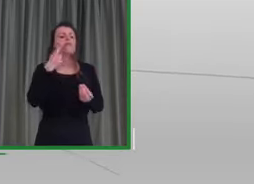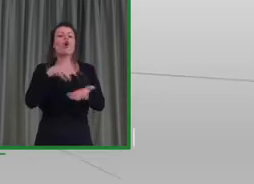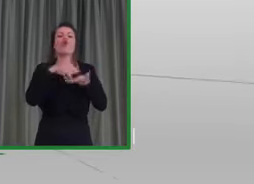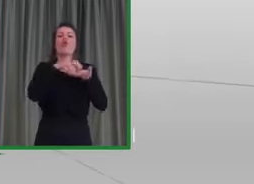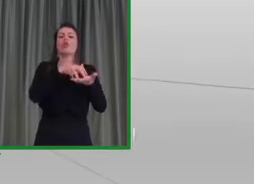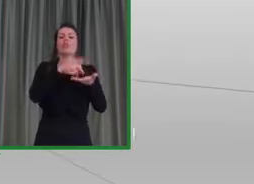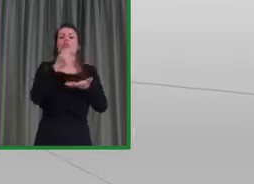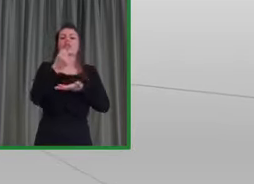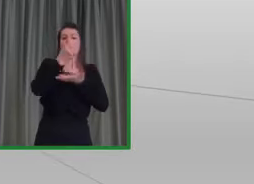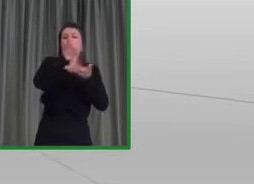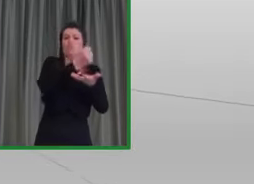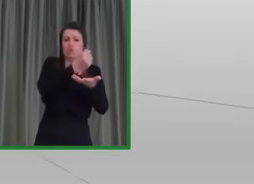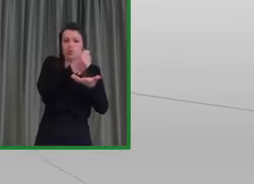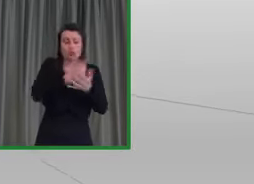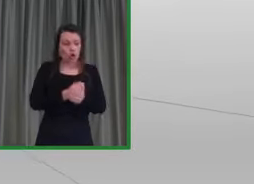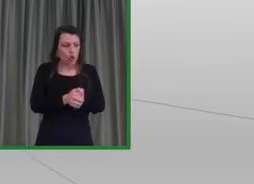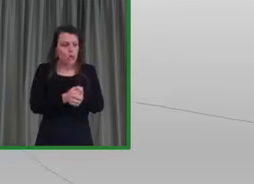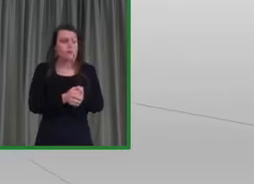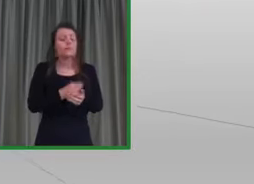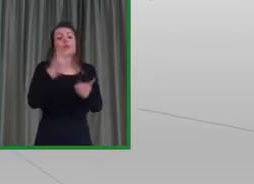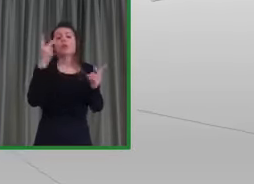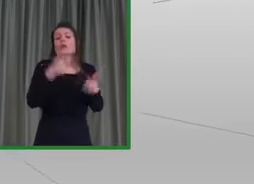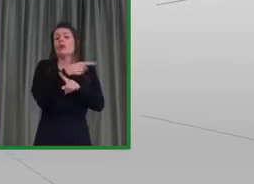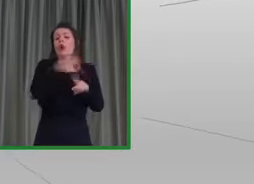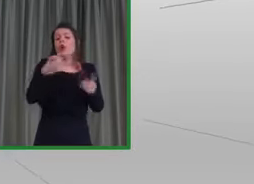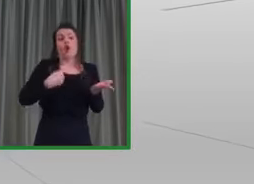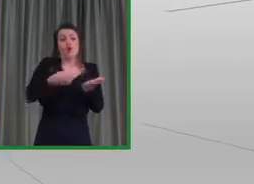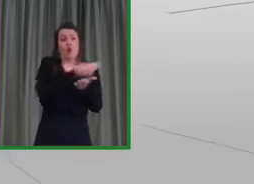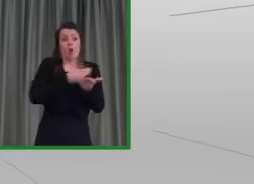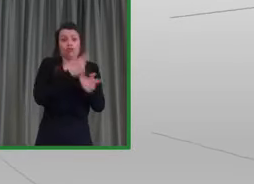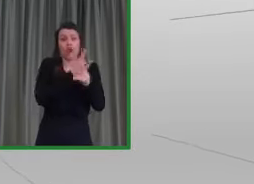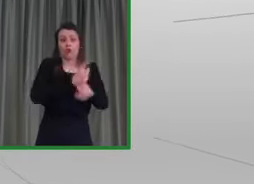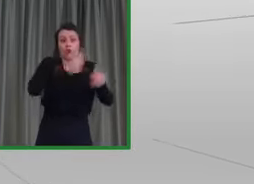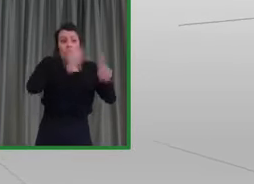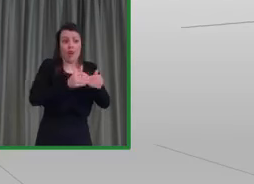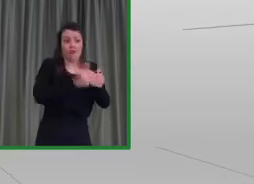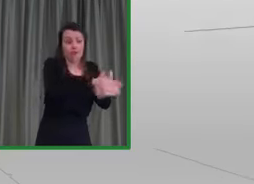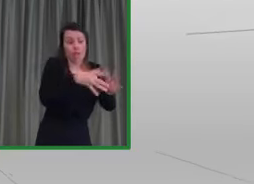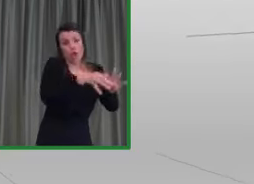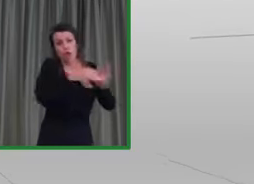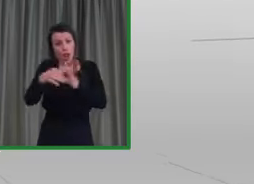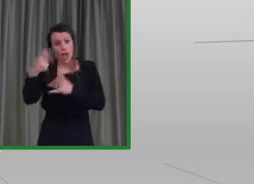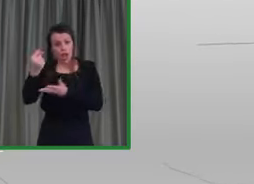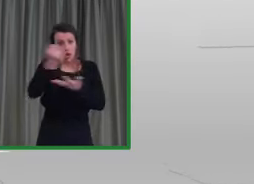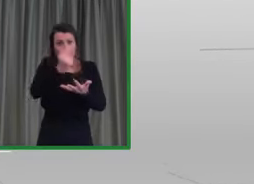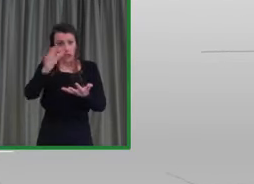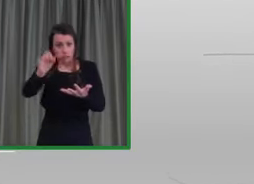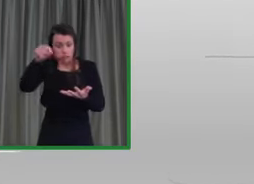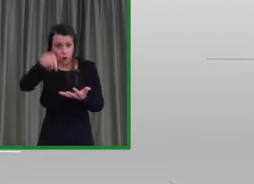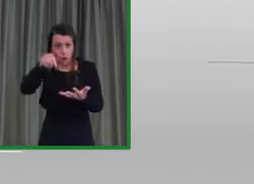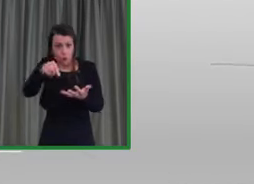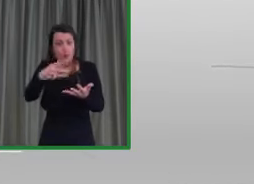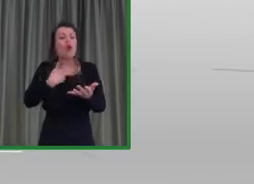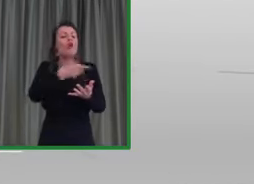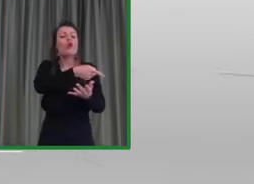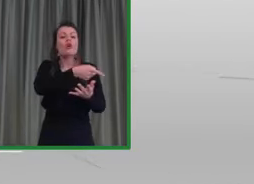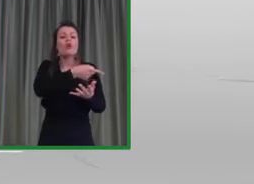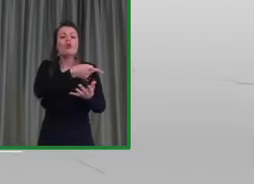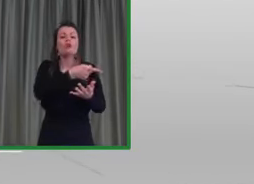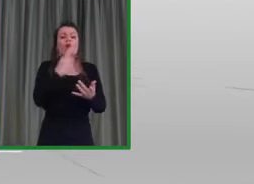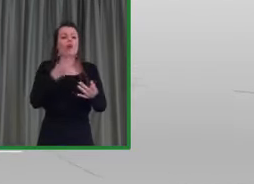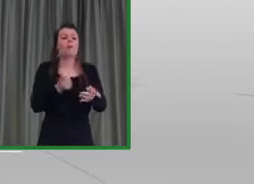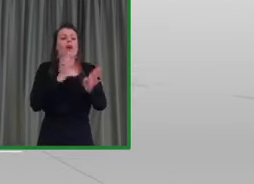per la quale avevano avuto questo contributo hanno i termini congelati per l'attuazione della fase cioè